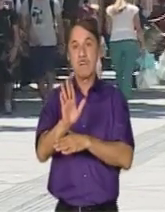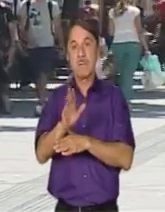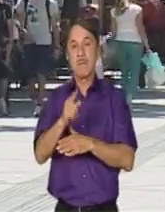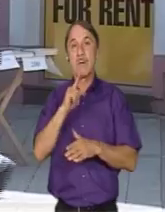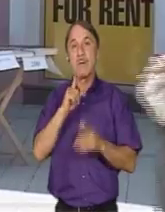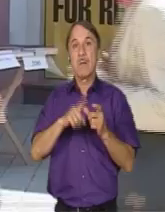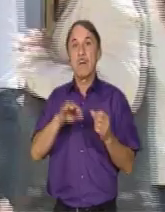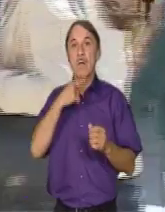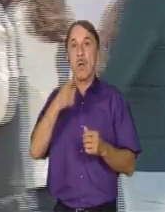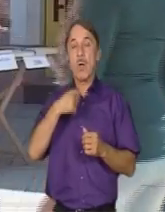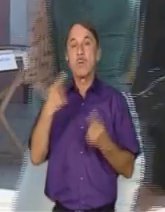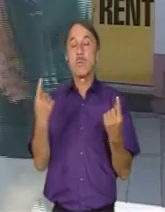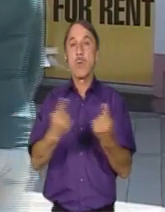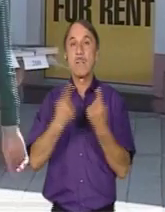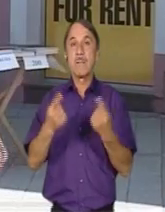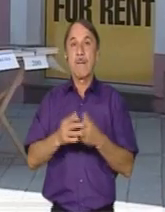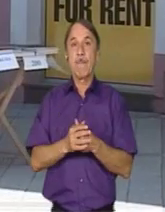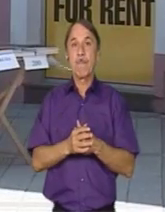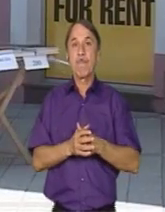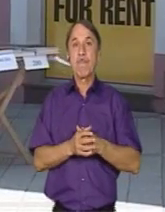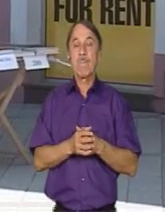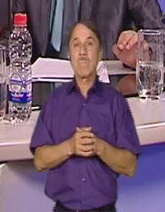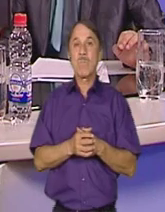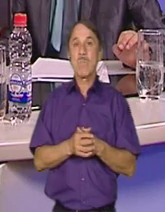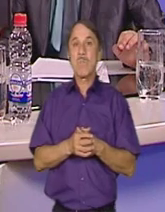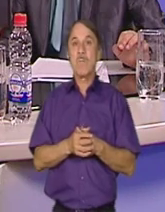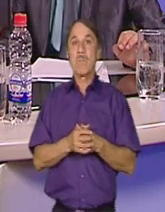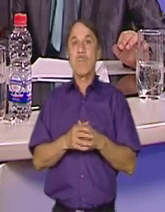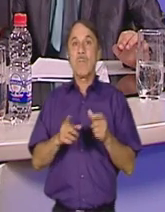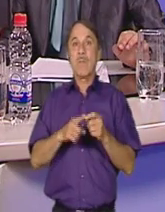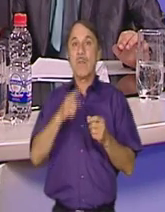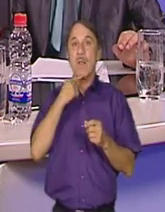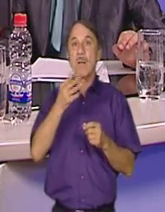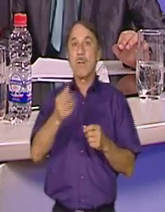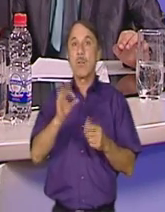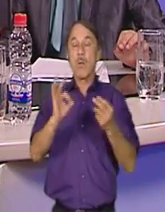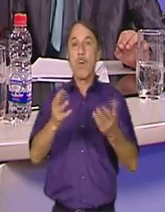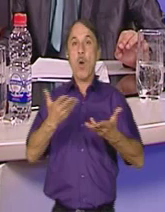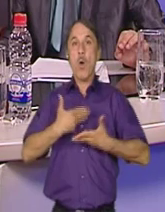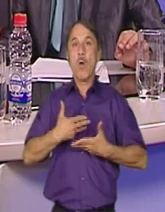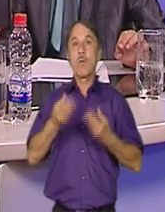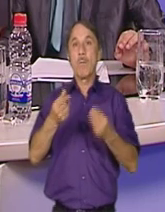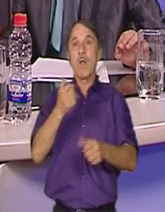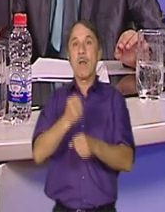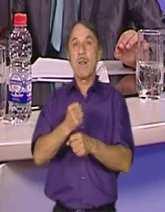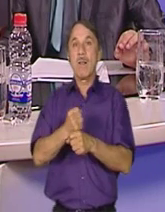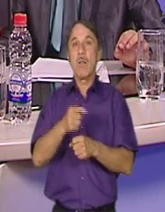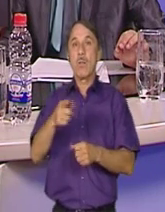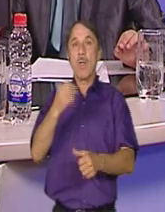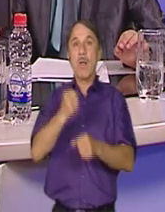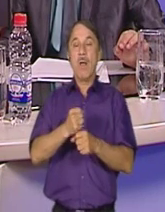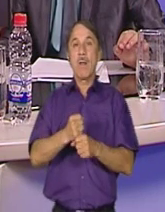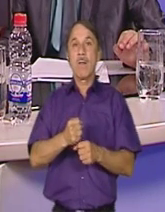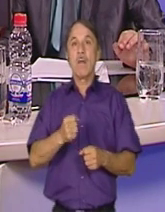uvek aktuelni, jer uvek će se pljačkati, krasti i otimati. Jedni lažu, drugi kradu, treći pljačkaju, dobro je kad se znaš tako